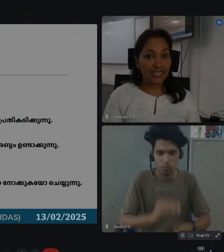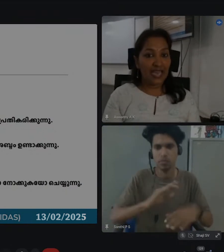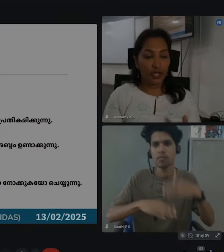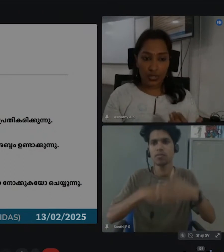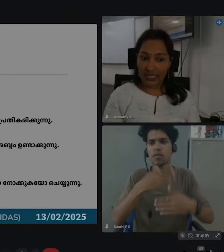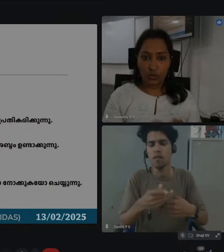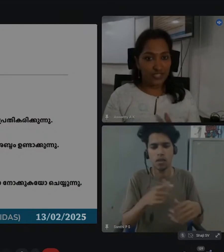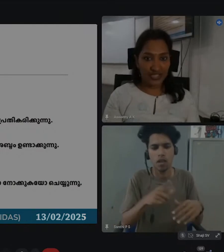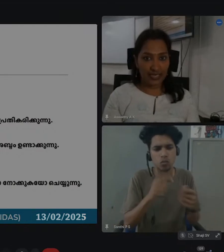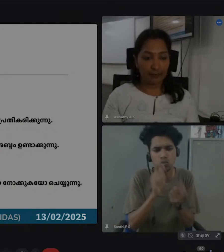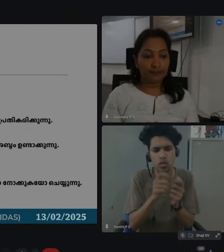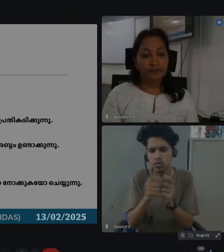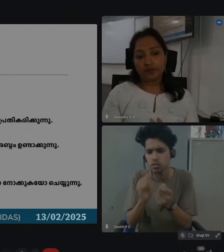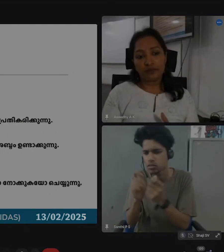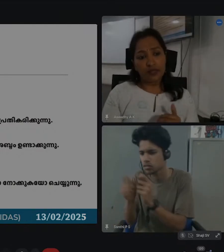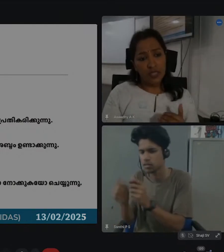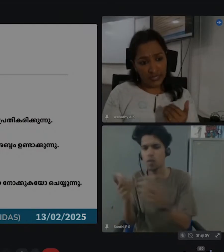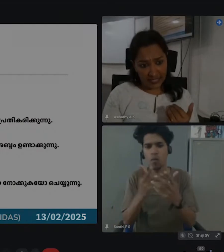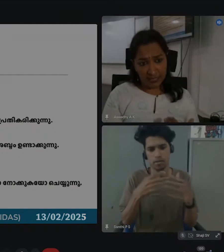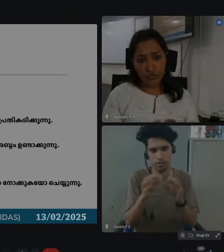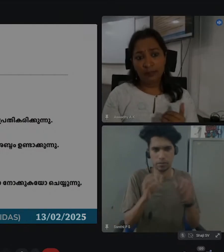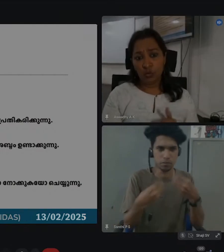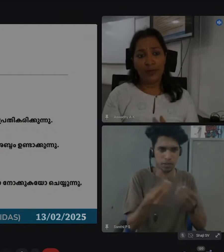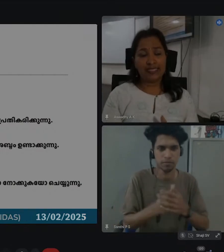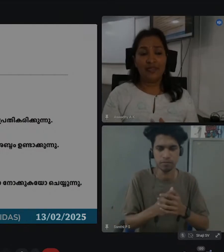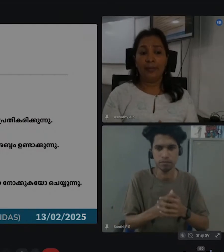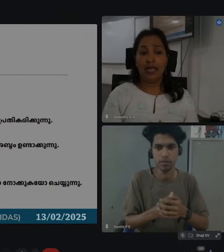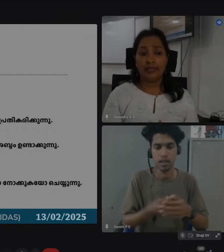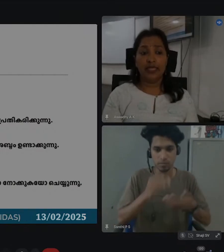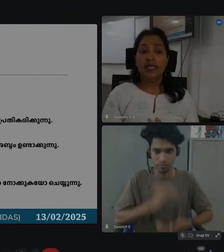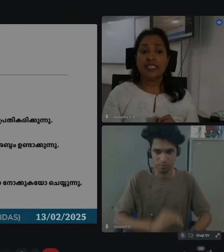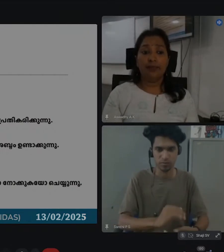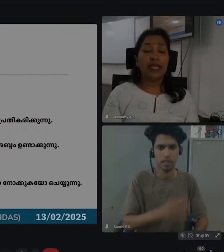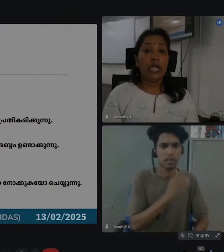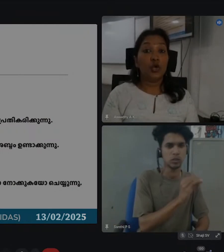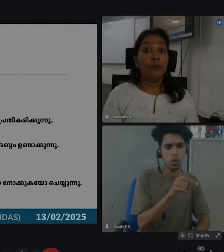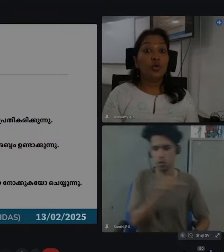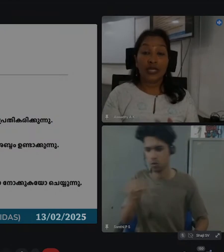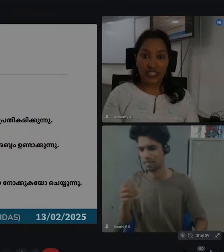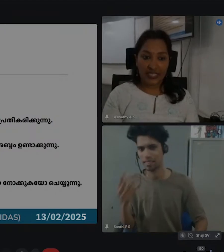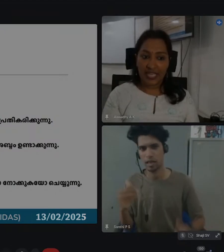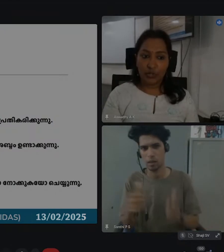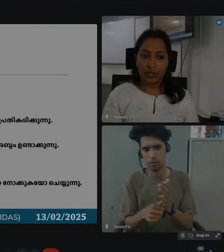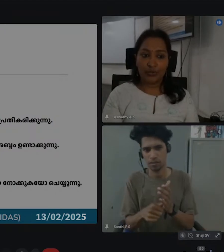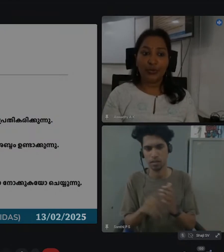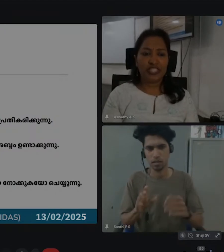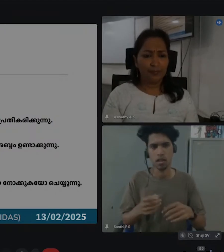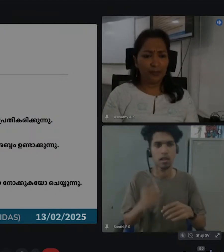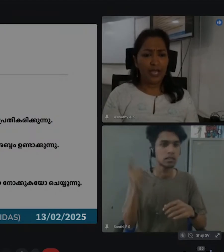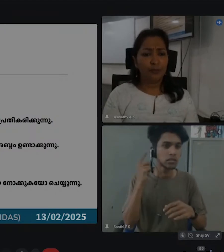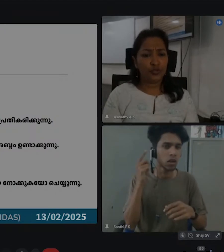മാറ്റങ്ങൾ എന്തൊക്കെയാണെന്നുള്ളത് ഞാനൊന്ന് വിശദീകരിക്കാം. ജനനം മുതൽ 3 മാസം വരെ പ്രായത്തിൽ ശബ്ദം കേൾക്കുമ്പോൾ കുഞ്ഞുങ്ങൾ ശ്രദ്ധിക്കാൻ